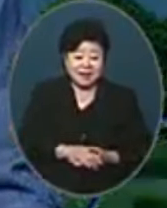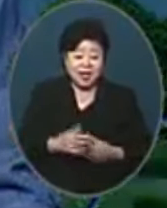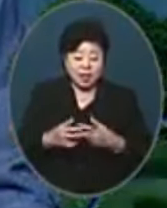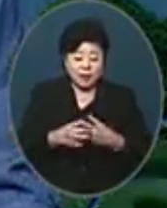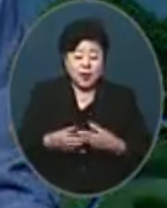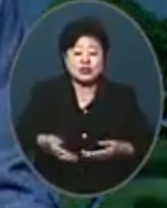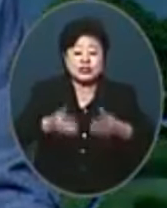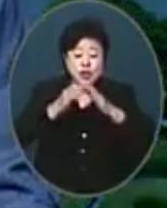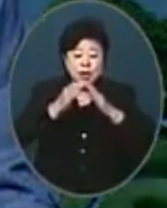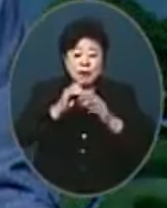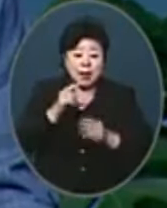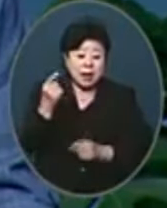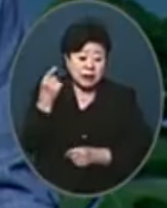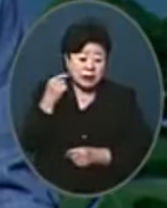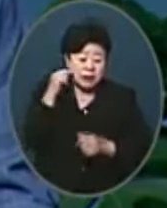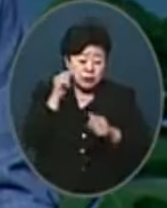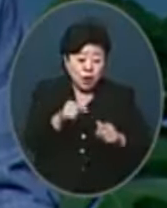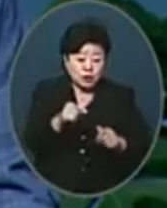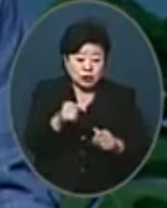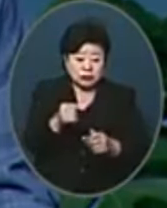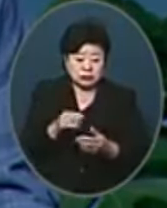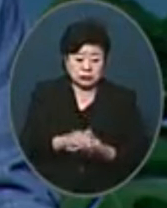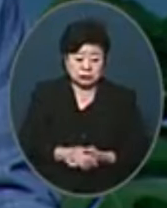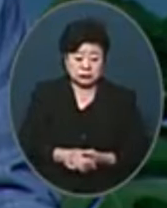병원을 개설하라 명령을 했습니다.